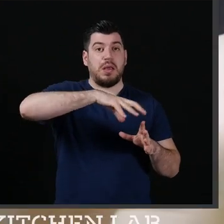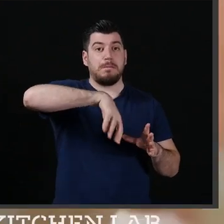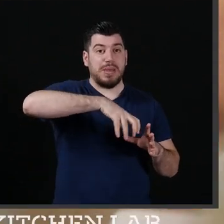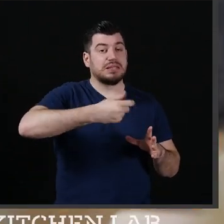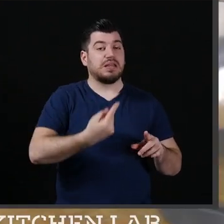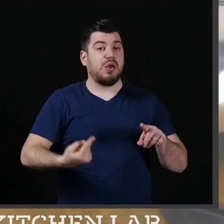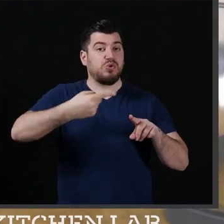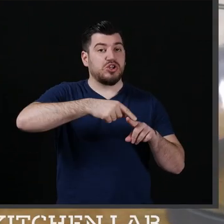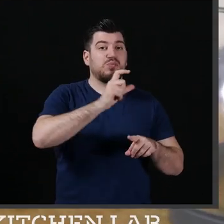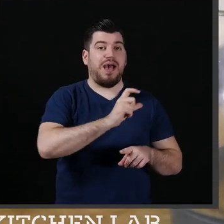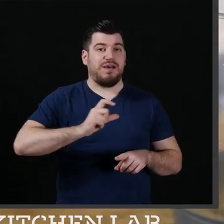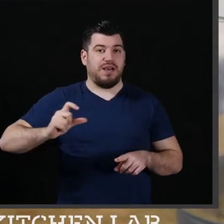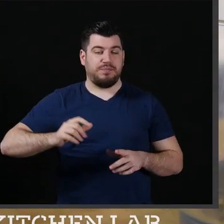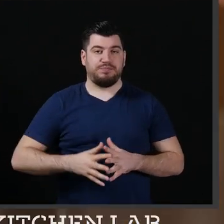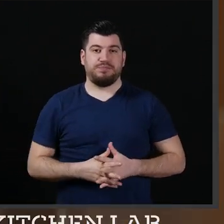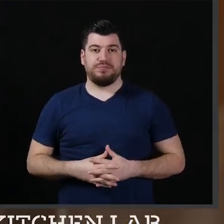αυγά.